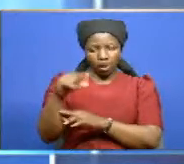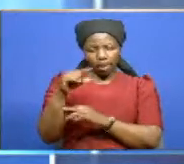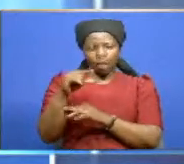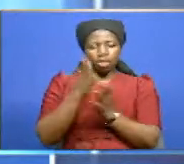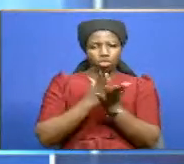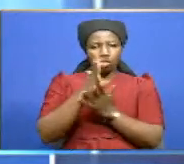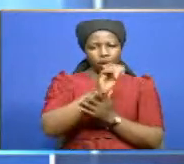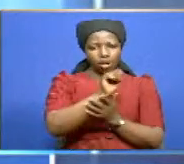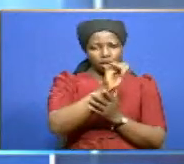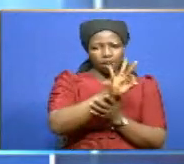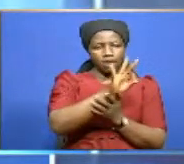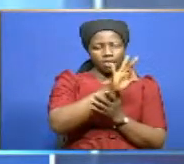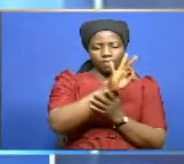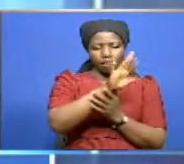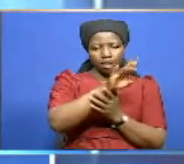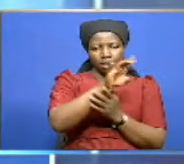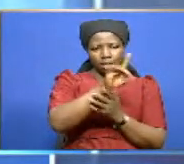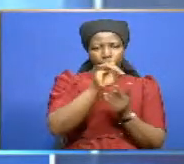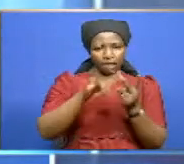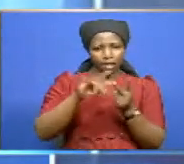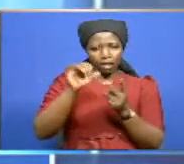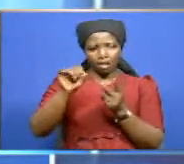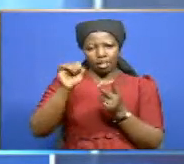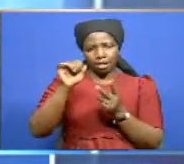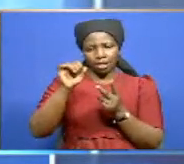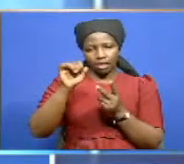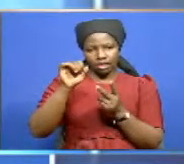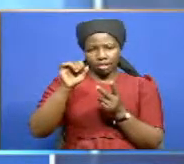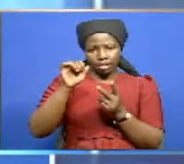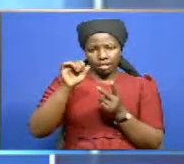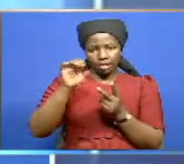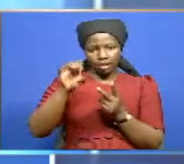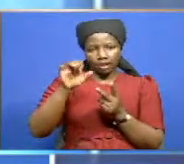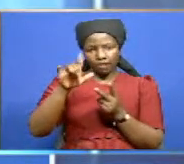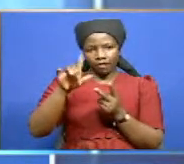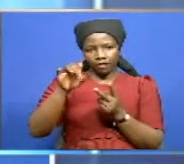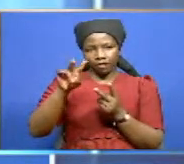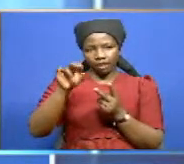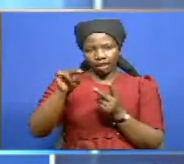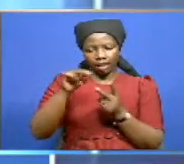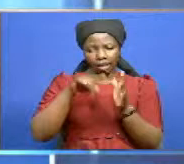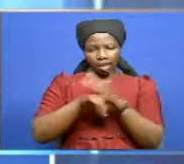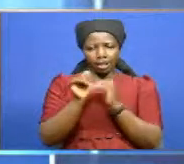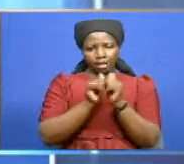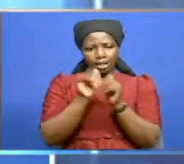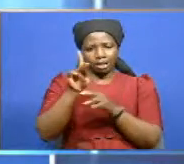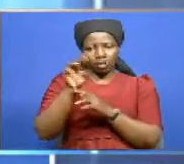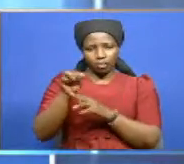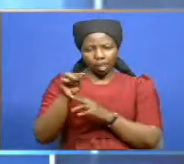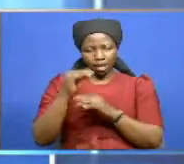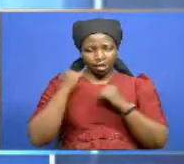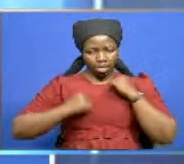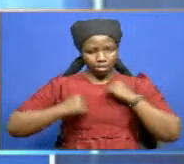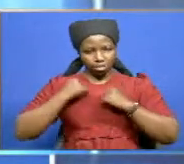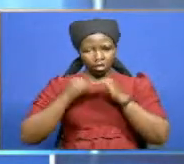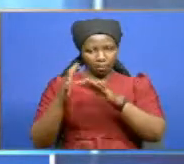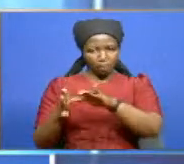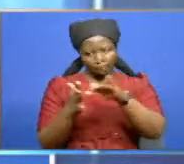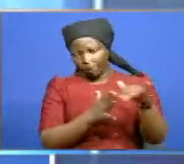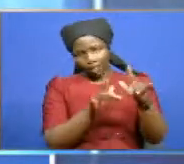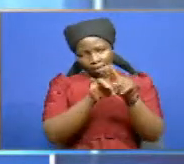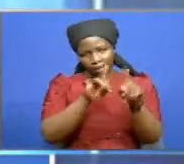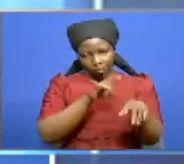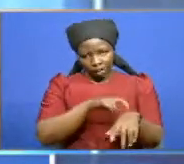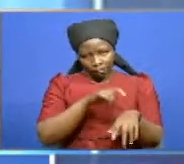Barkach na Selfin Chepsol katika mbio za mita 10,000. Wakati huo huo, naibu kinara wa shirikisho la riadha humo nchini